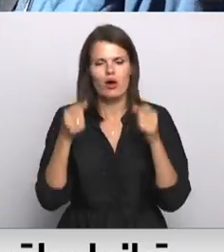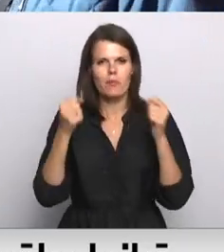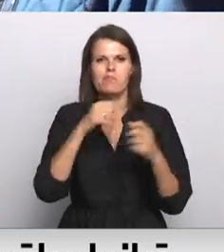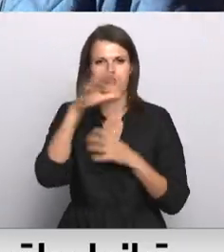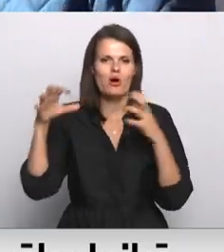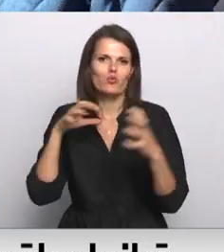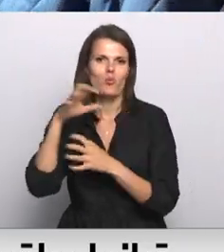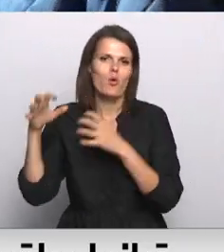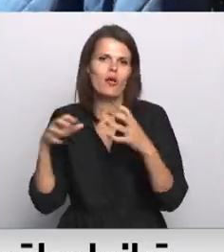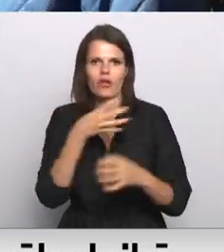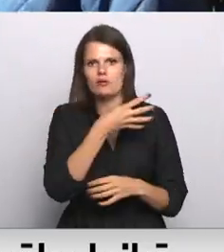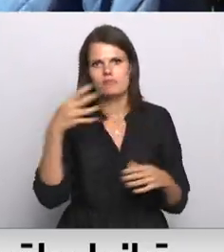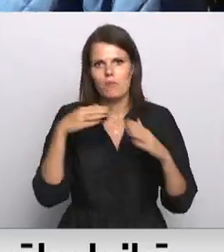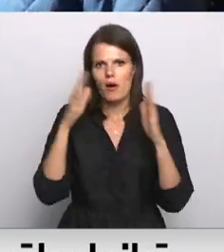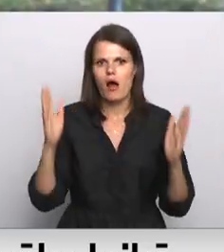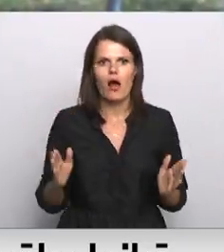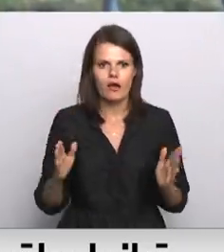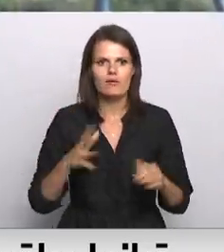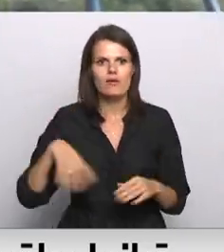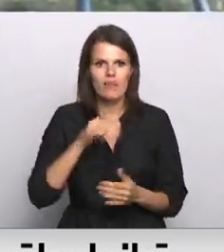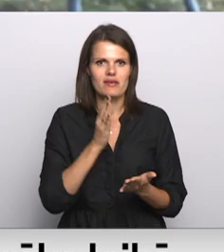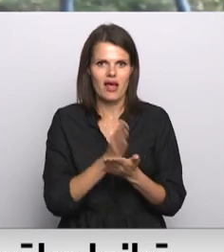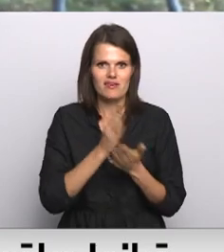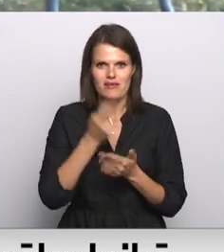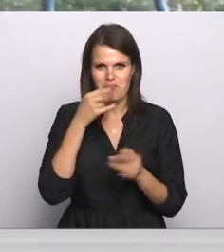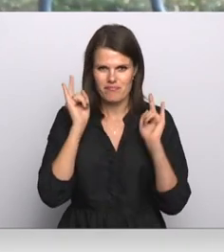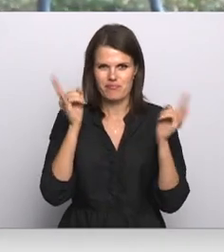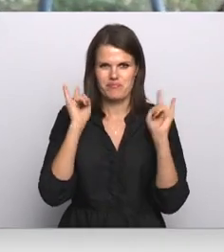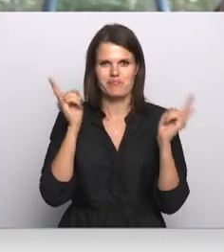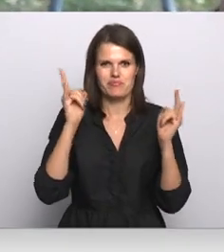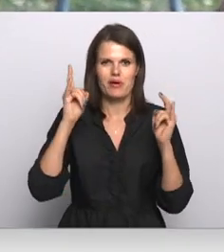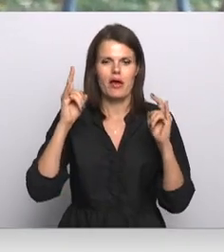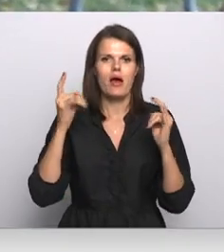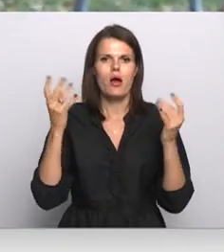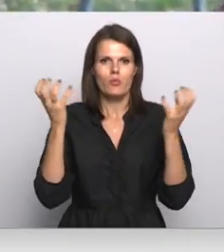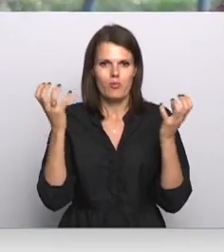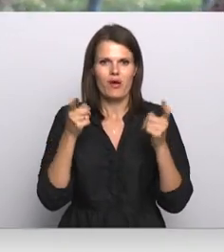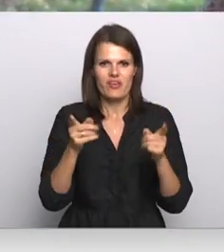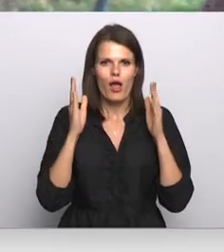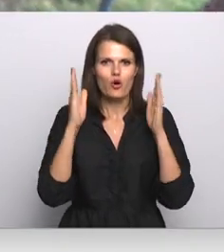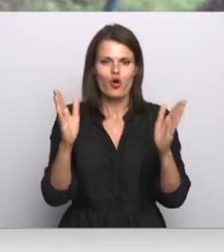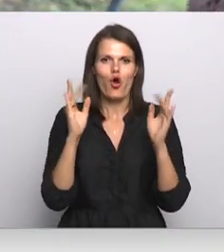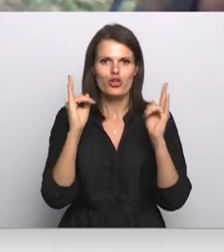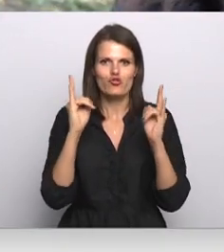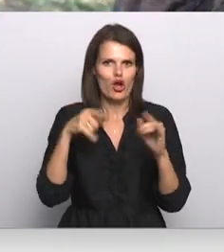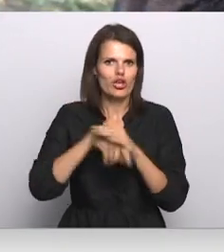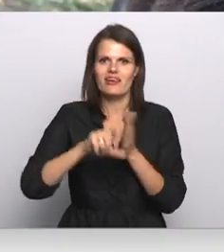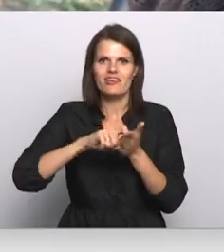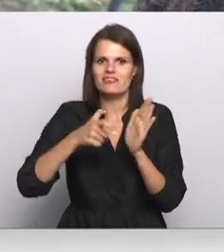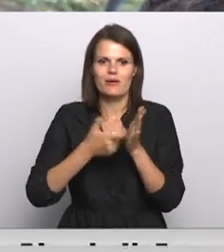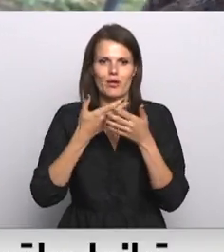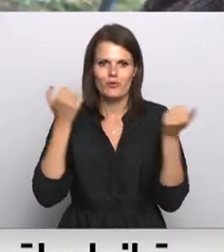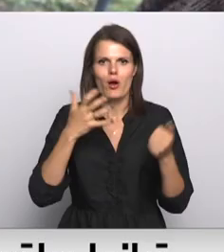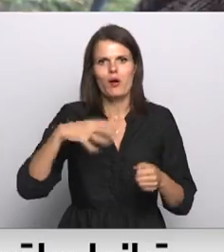piedomotās ēkas. Mēs esam pieraduši pie tās signalizācijas, viņi jau skan koridorā, viņi neskan istabā.